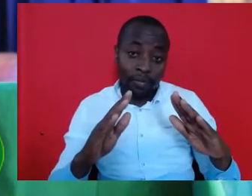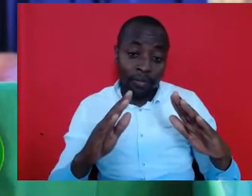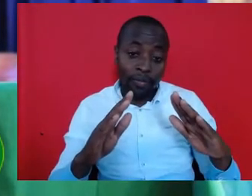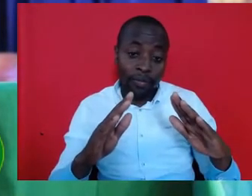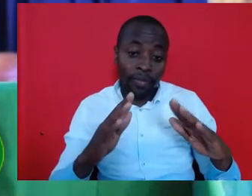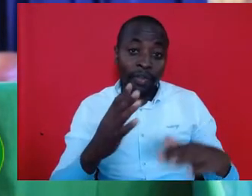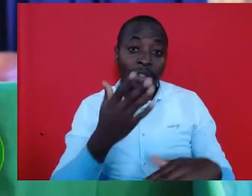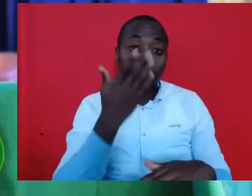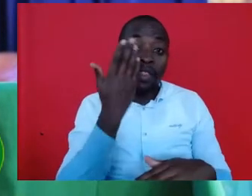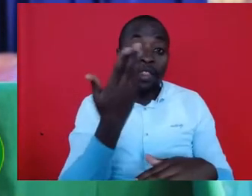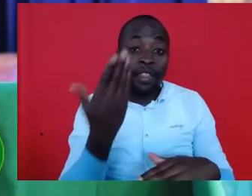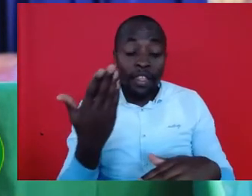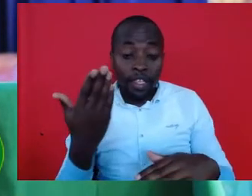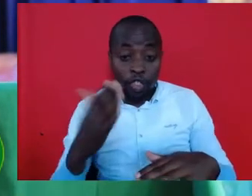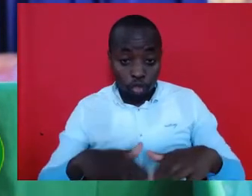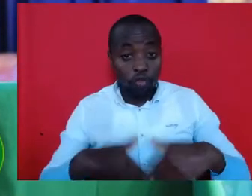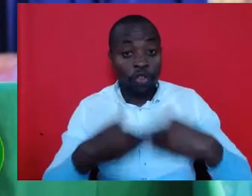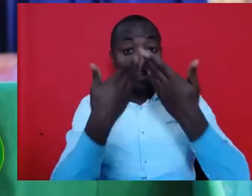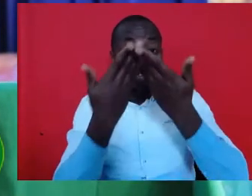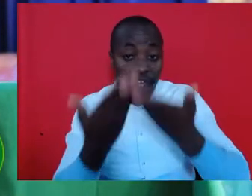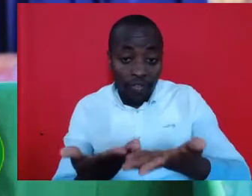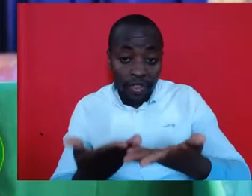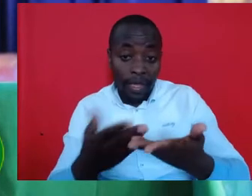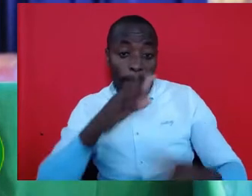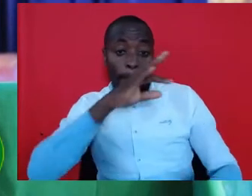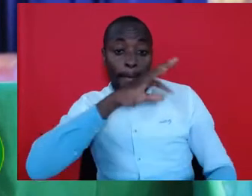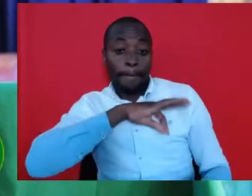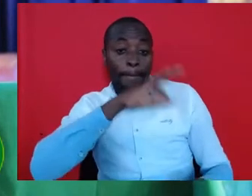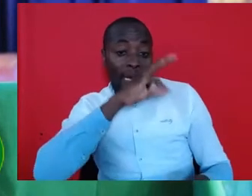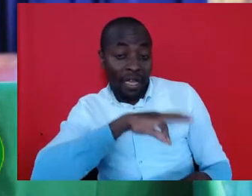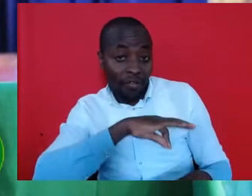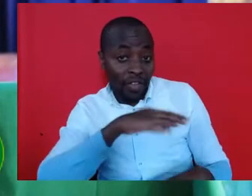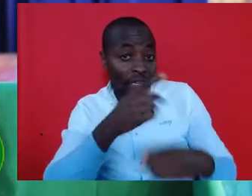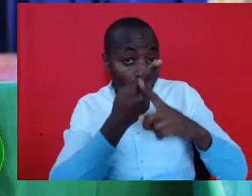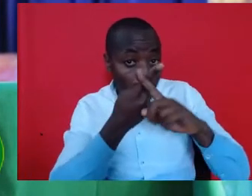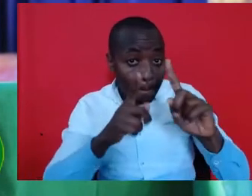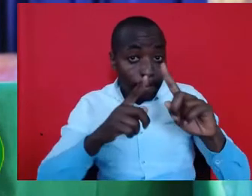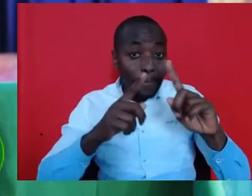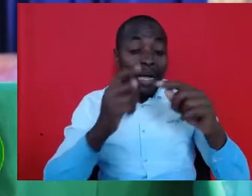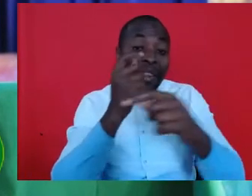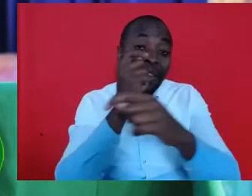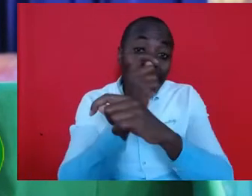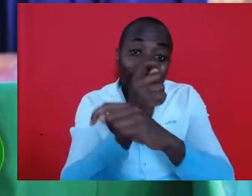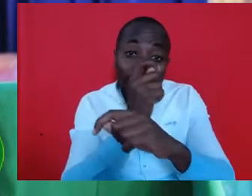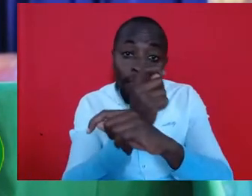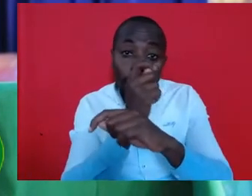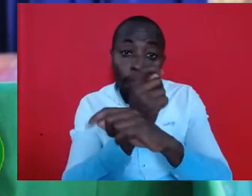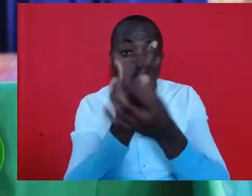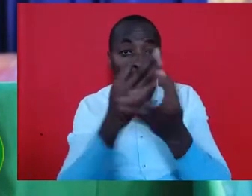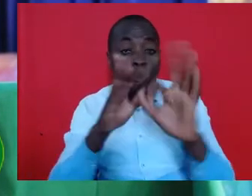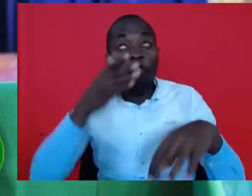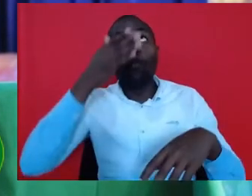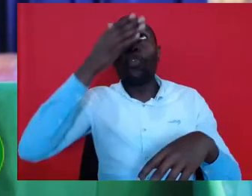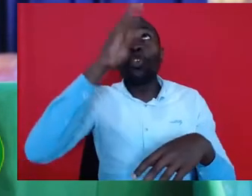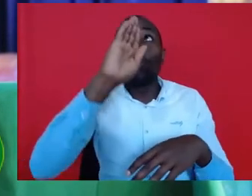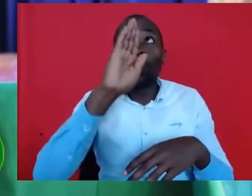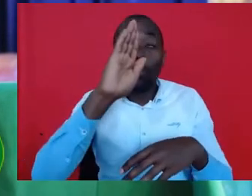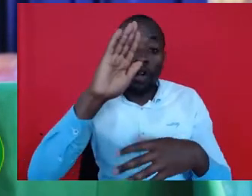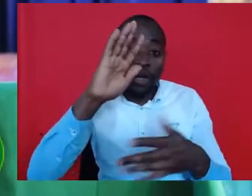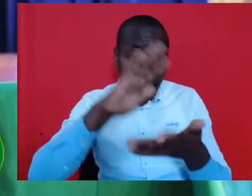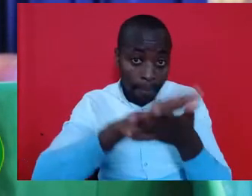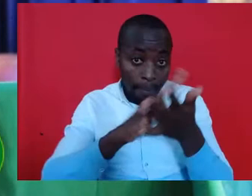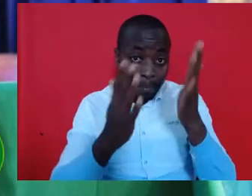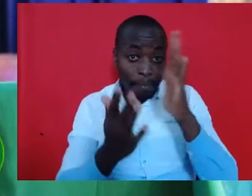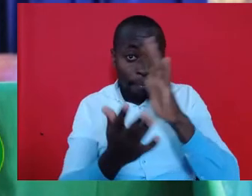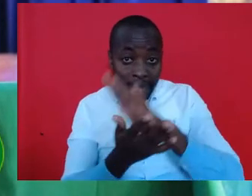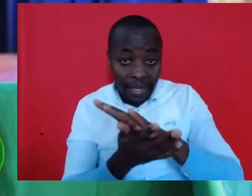mambo ya kuwanufaisha, naro hekalu la Mungu likakaa likiwa